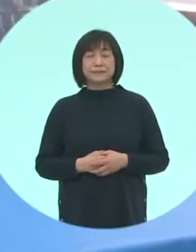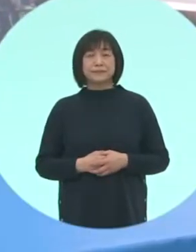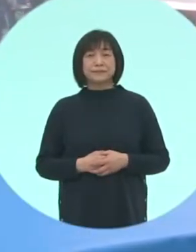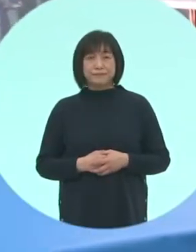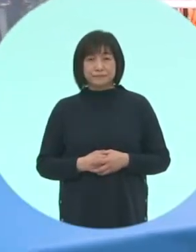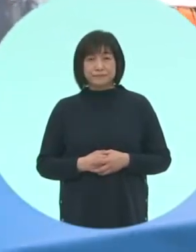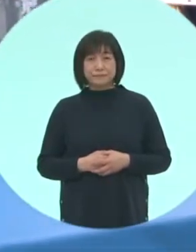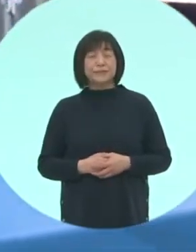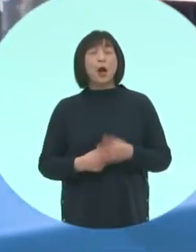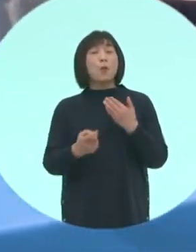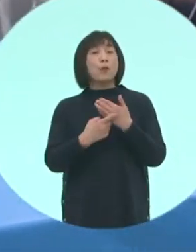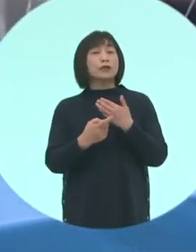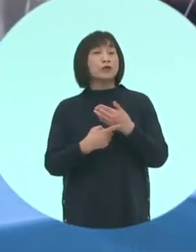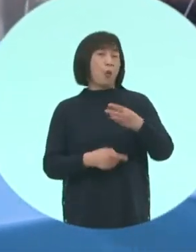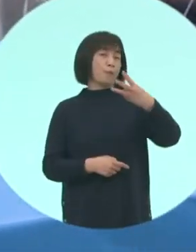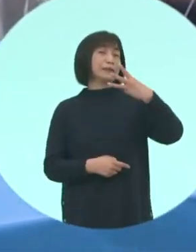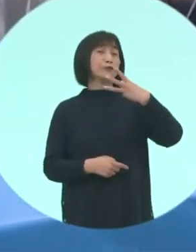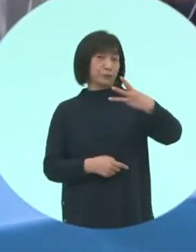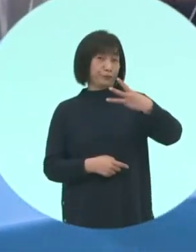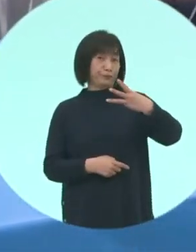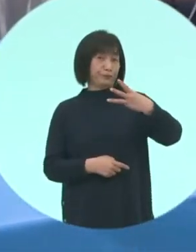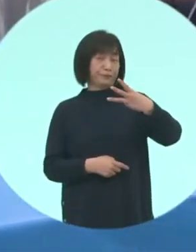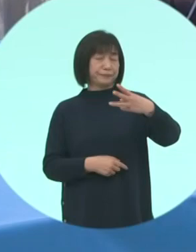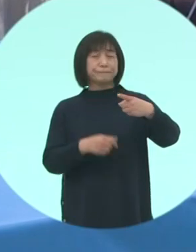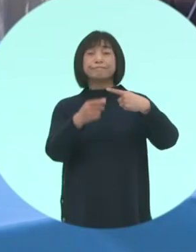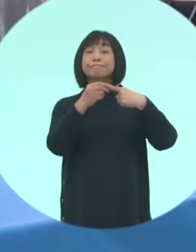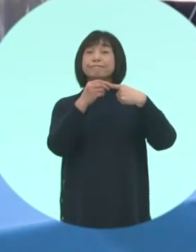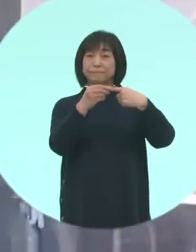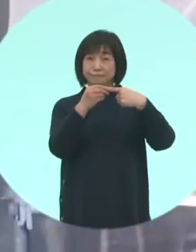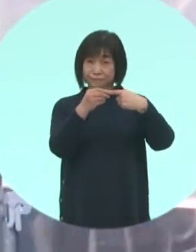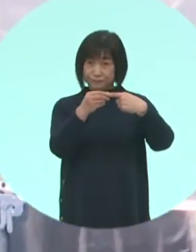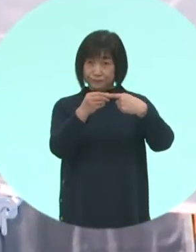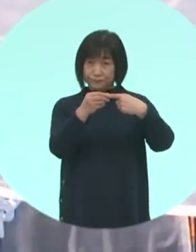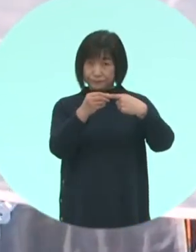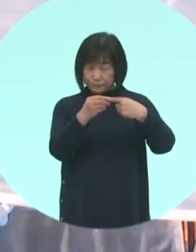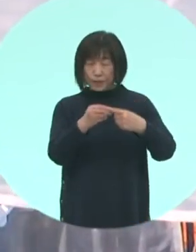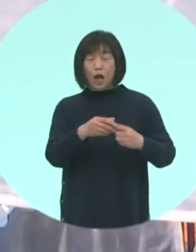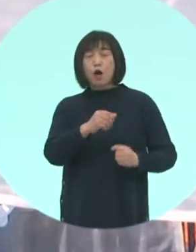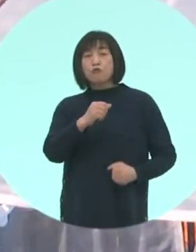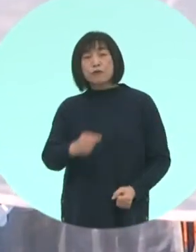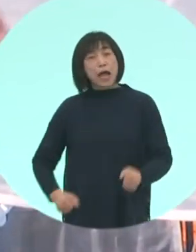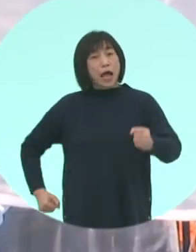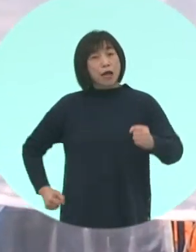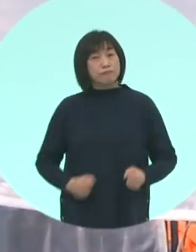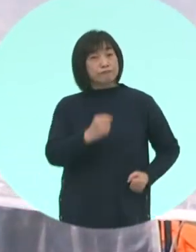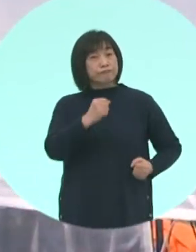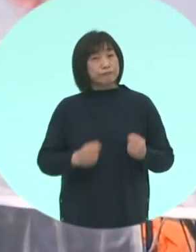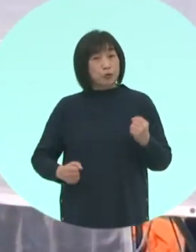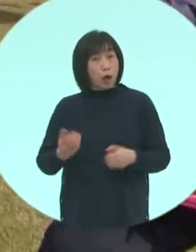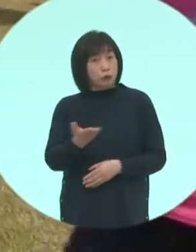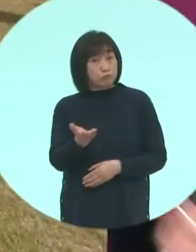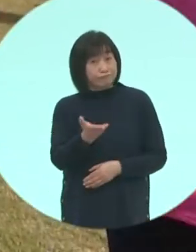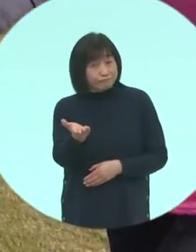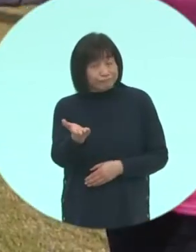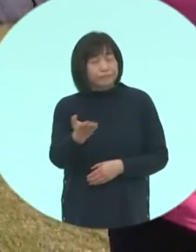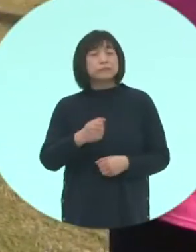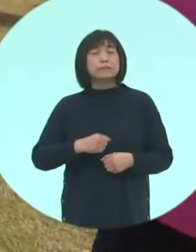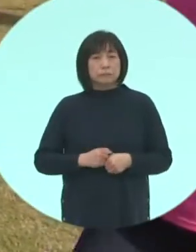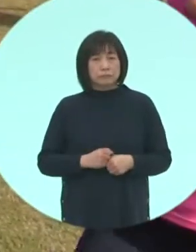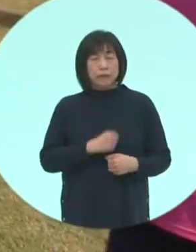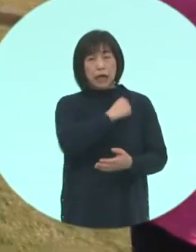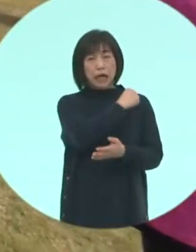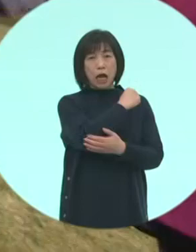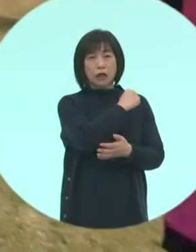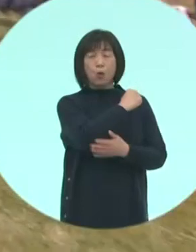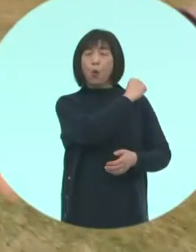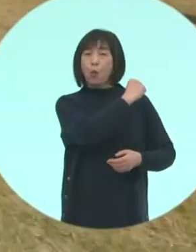3つのポイントちょっとお伝えしたいなというふうに思います。まず腕の振り、皆さんどんな振りで歩いてます？肘から後